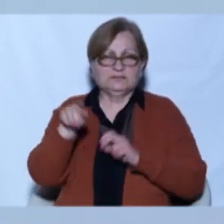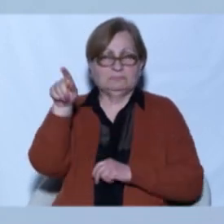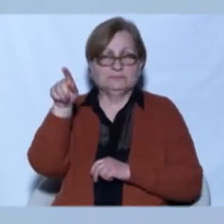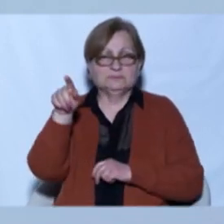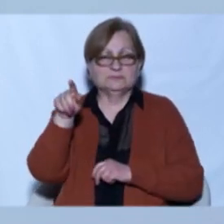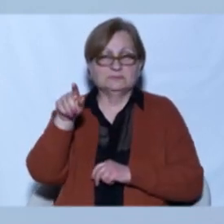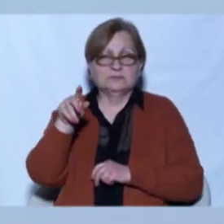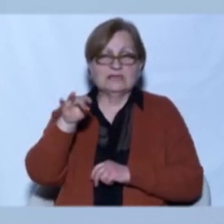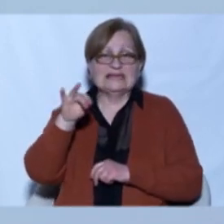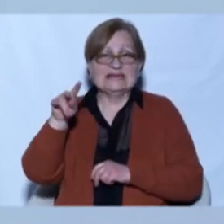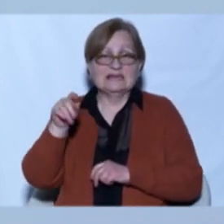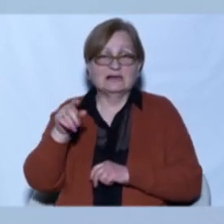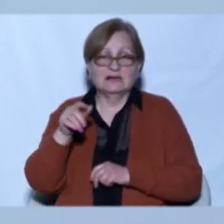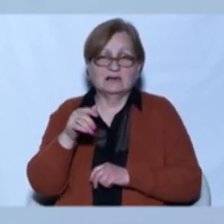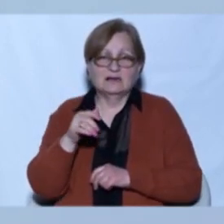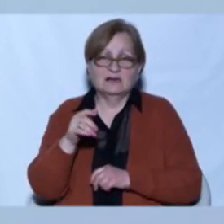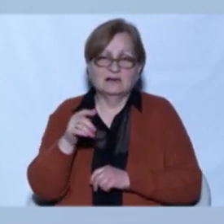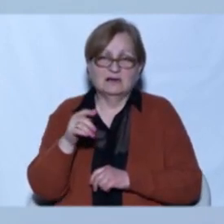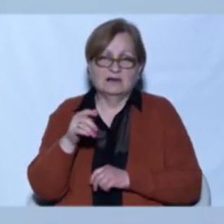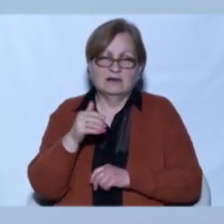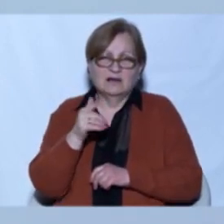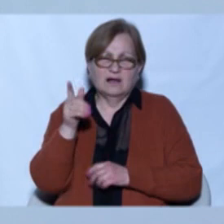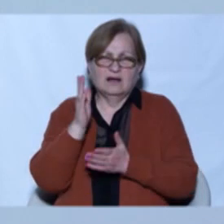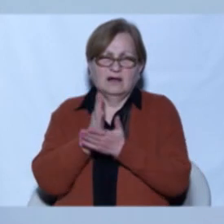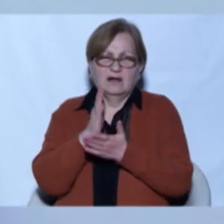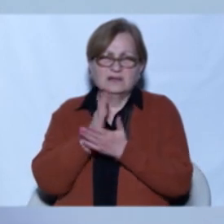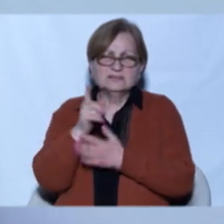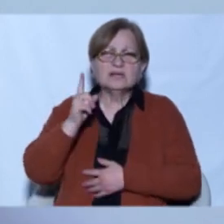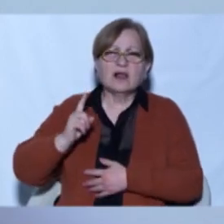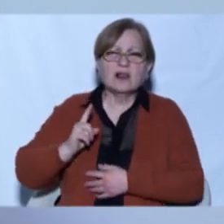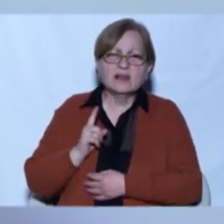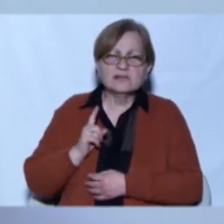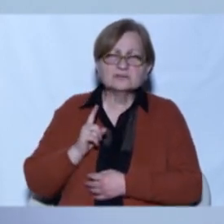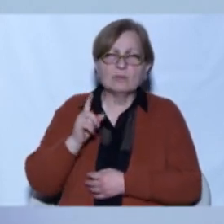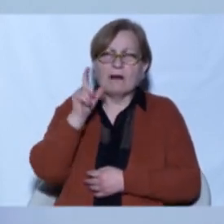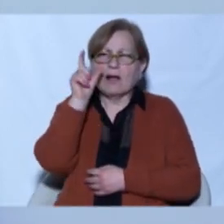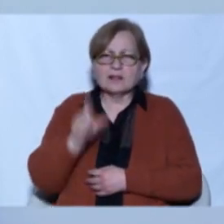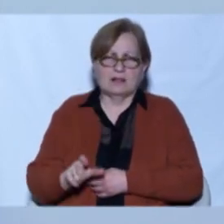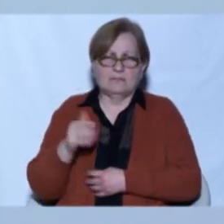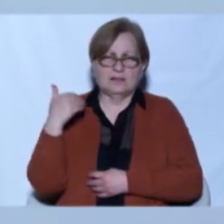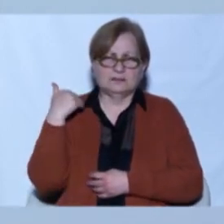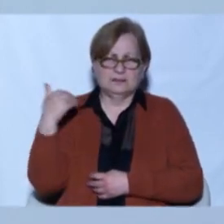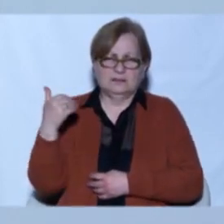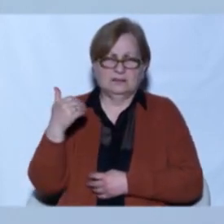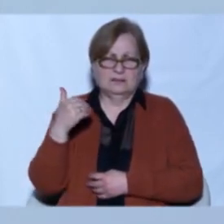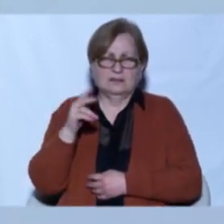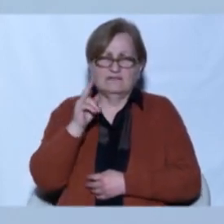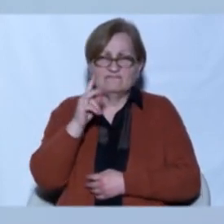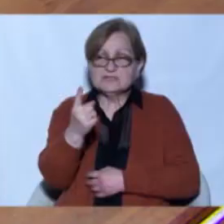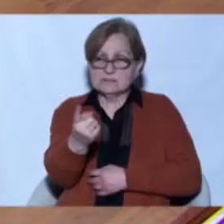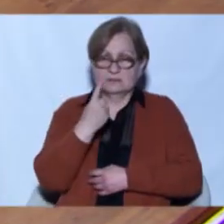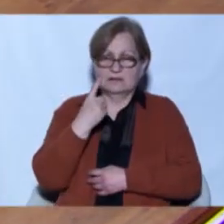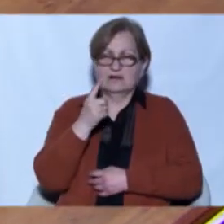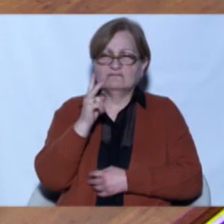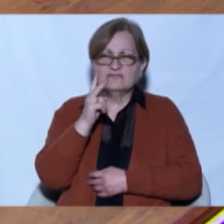ილიას აქვს იმედი და არამარტო აქვს ელოდება ისეთ გმირს, რომელიც გამოჩნდება, რომელიც